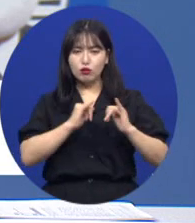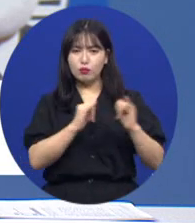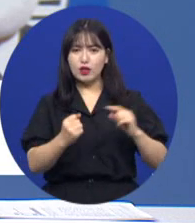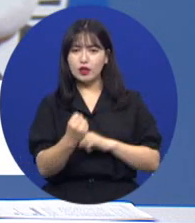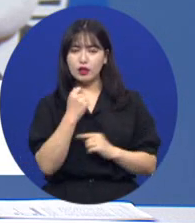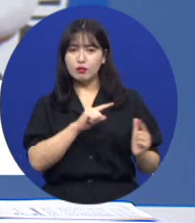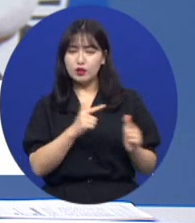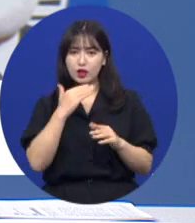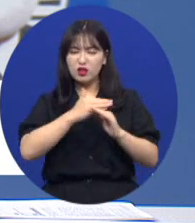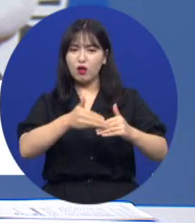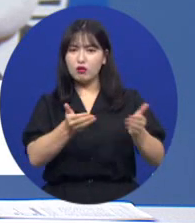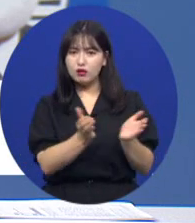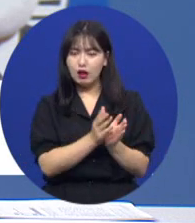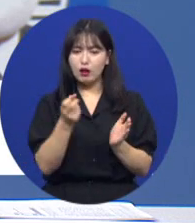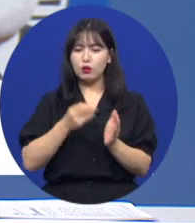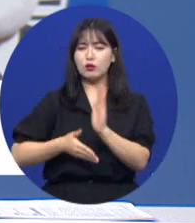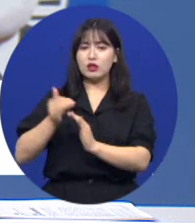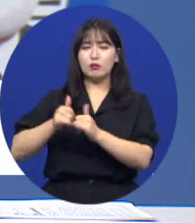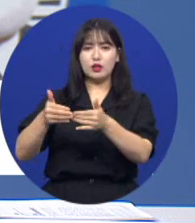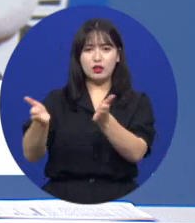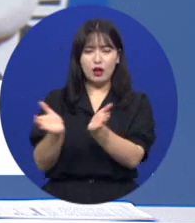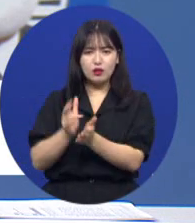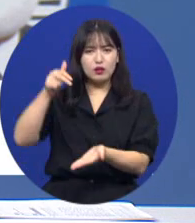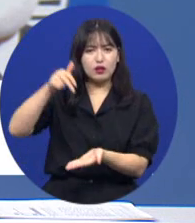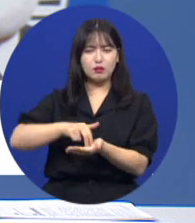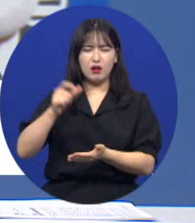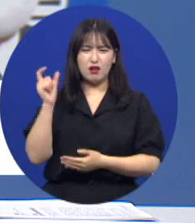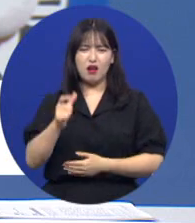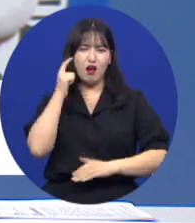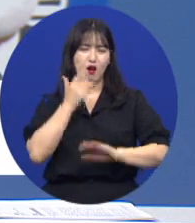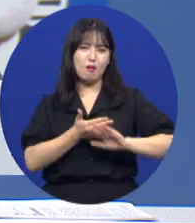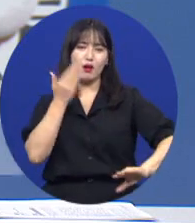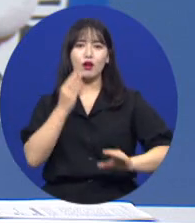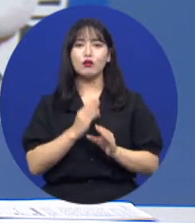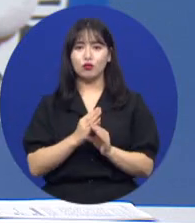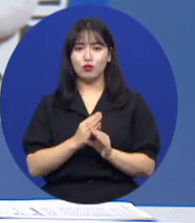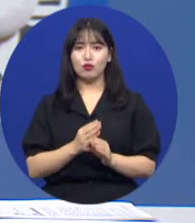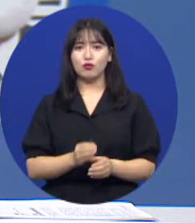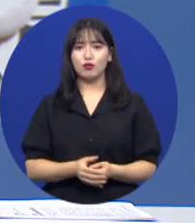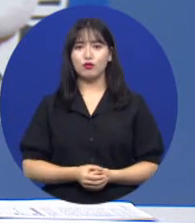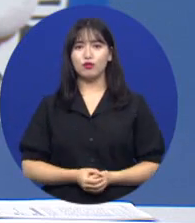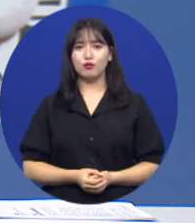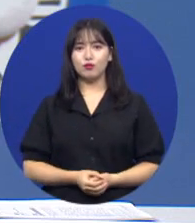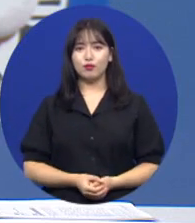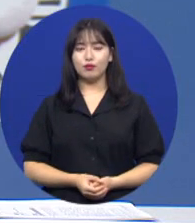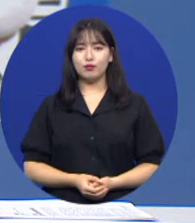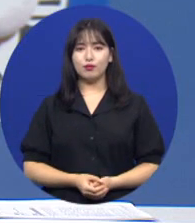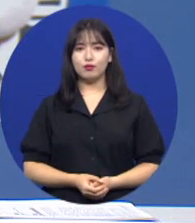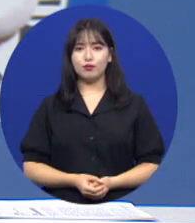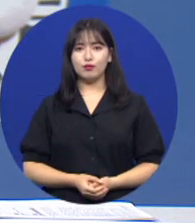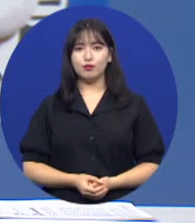정당과 시민사회단체들은 강하게 반발했습니다 저녁때 기자가 보도합니다